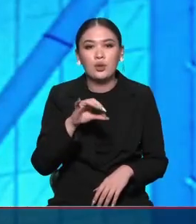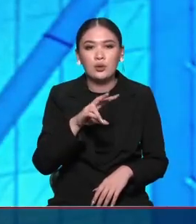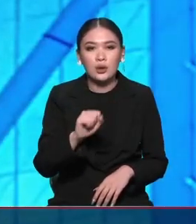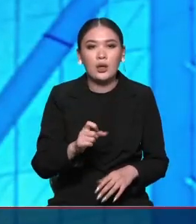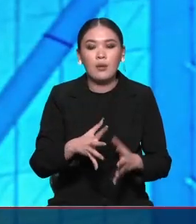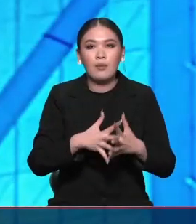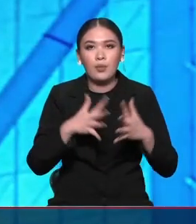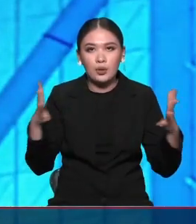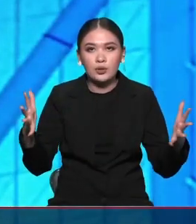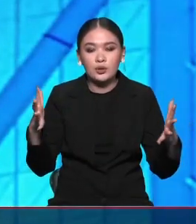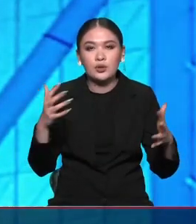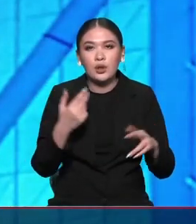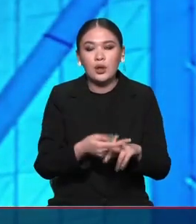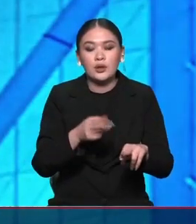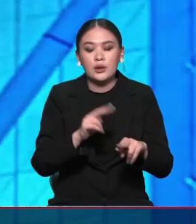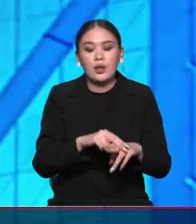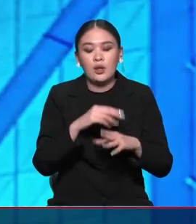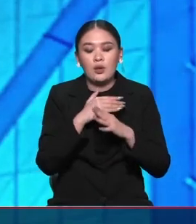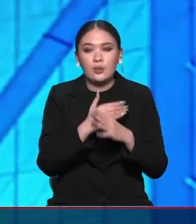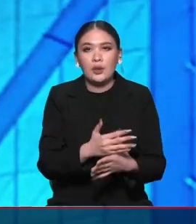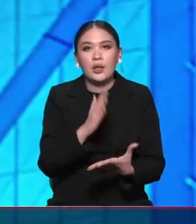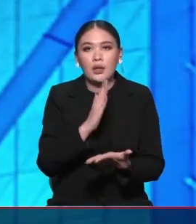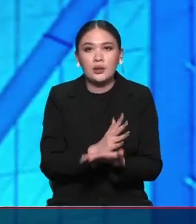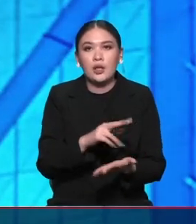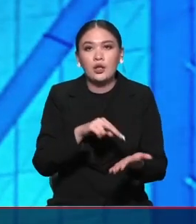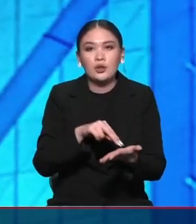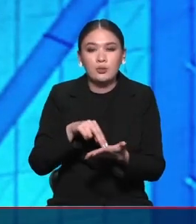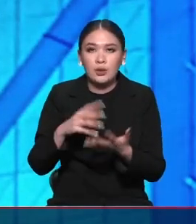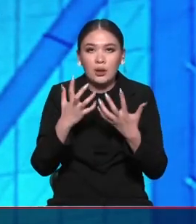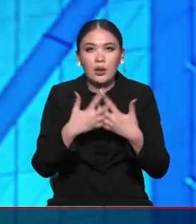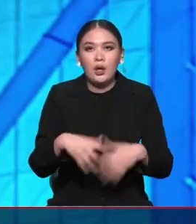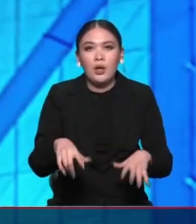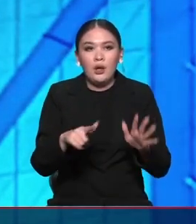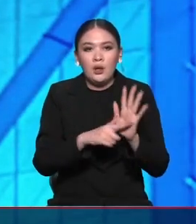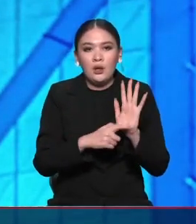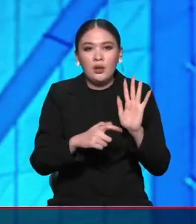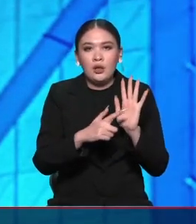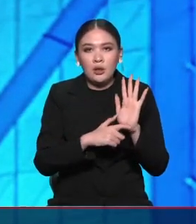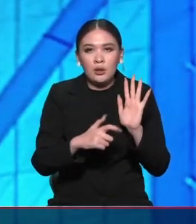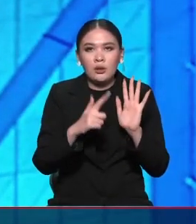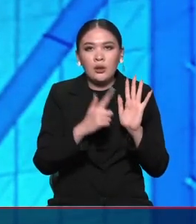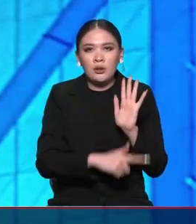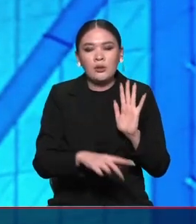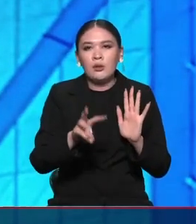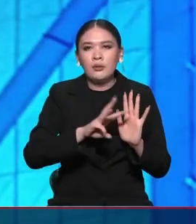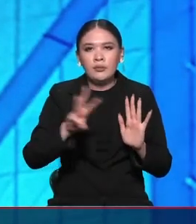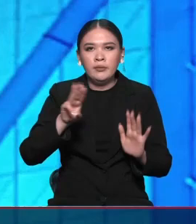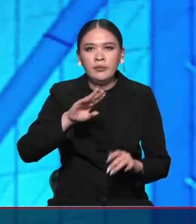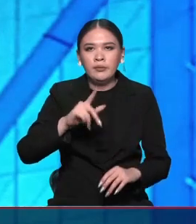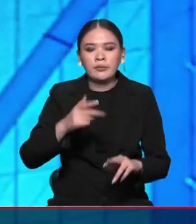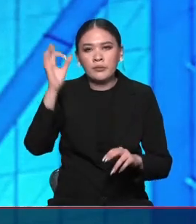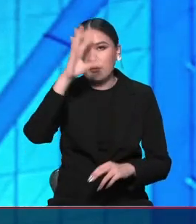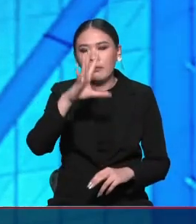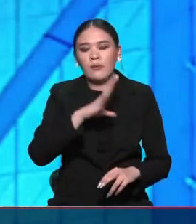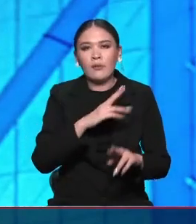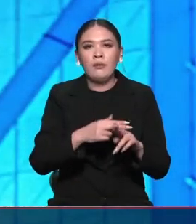аса гуманитарлық көмек көрсетілді. Яғни соммасымен айтсақ 770 миллион теңгеден